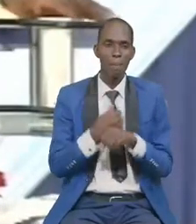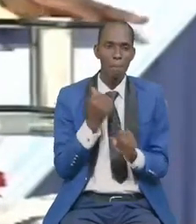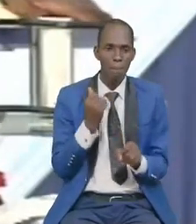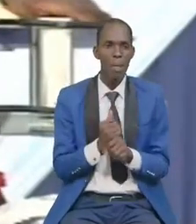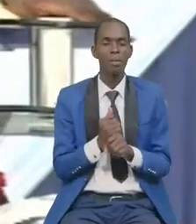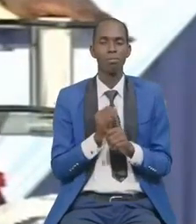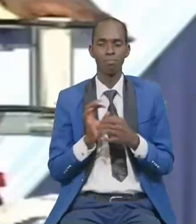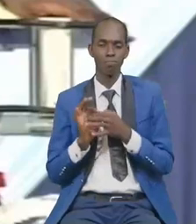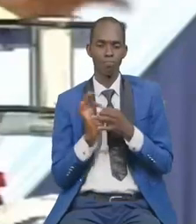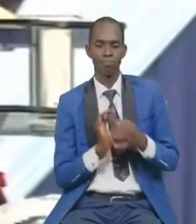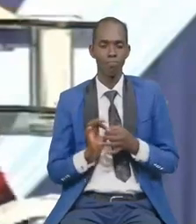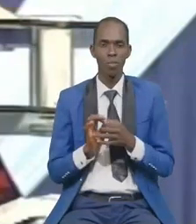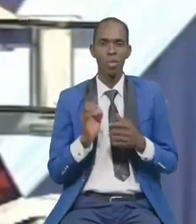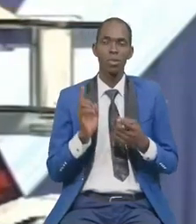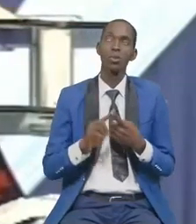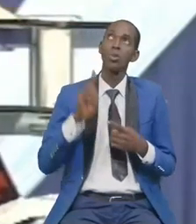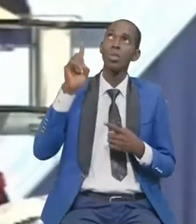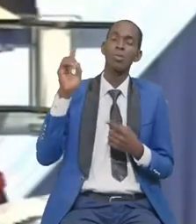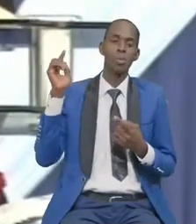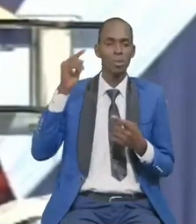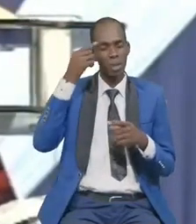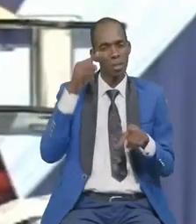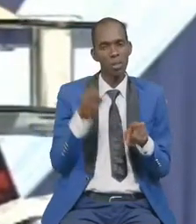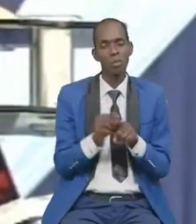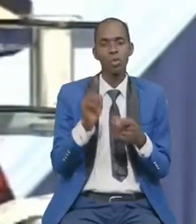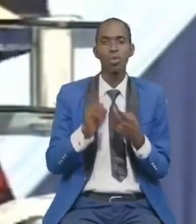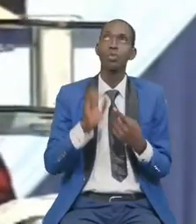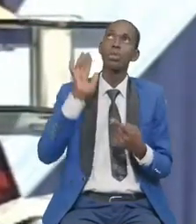lui, à sa mort. 1 Pierre,